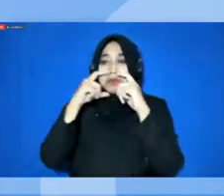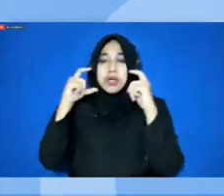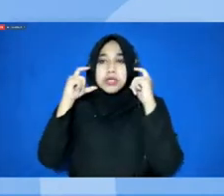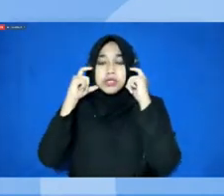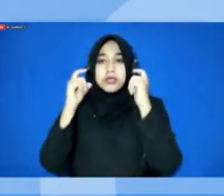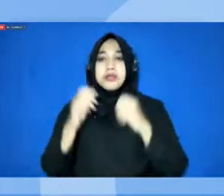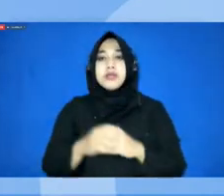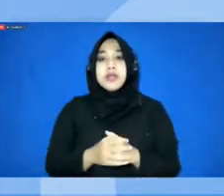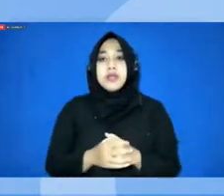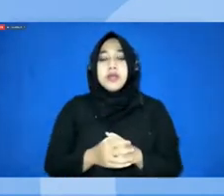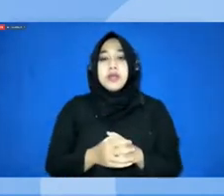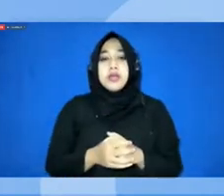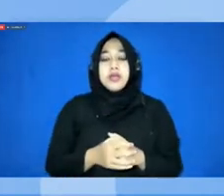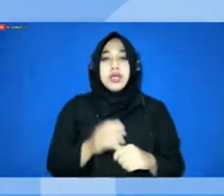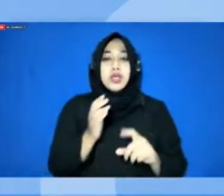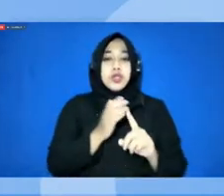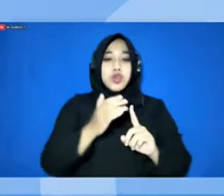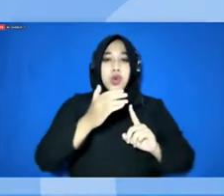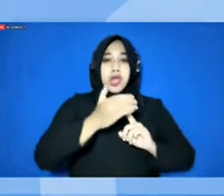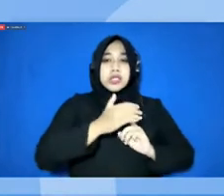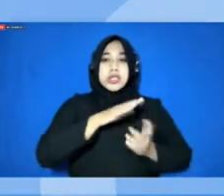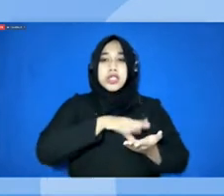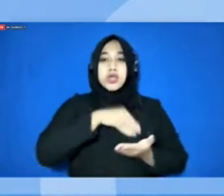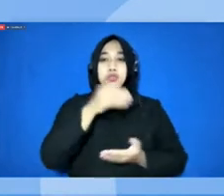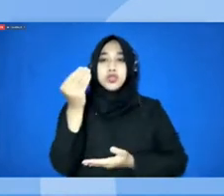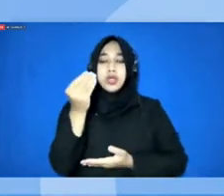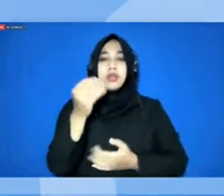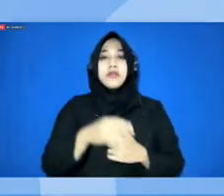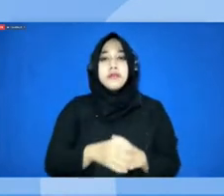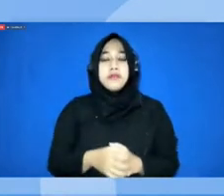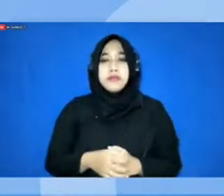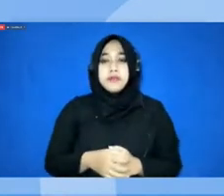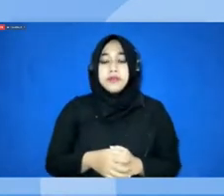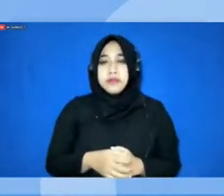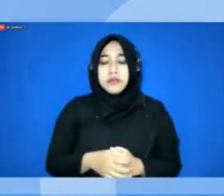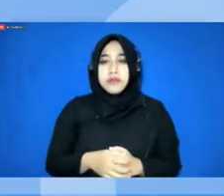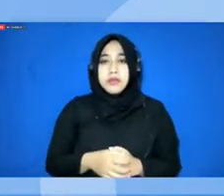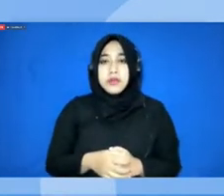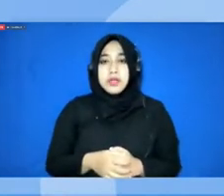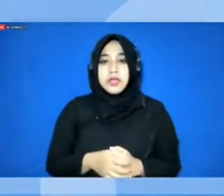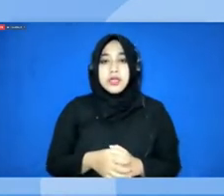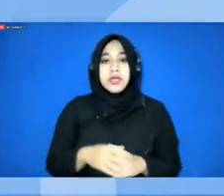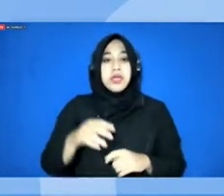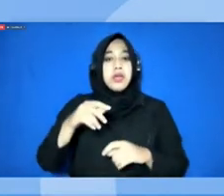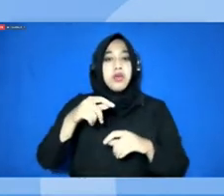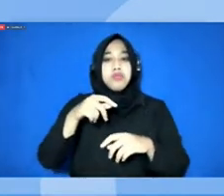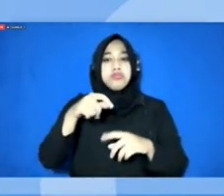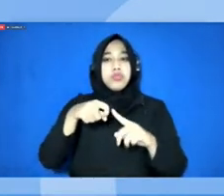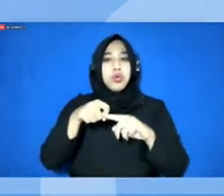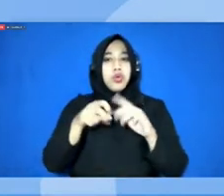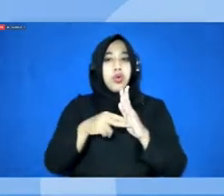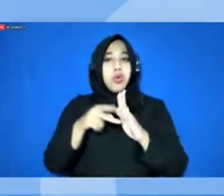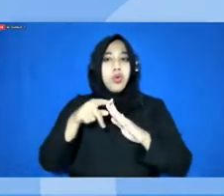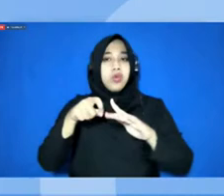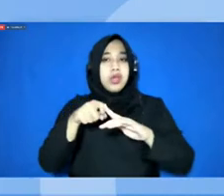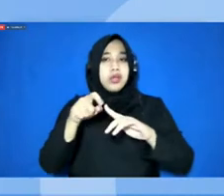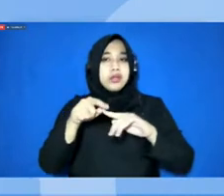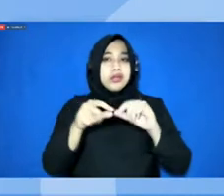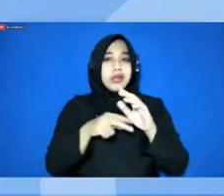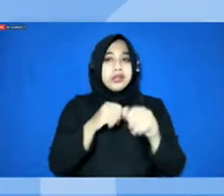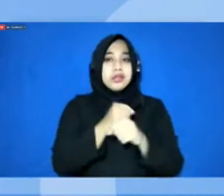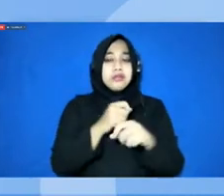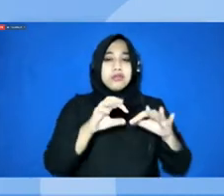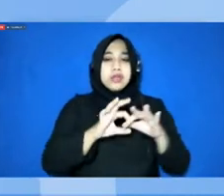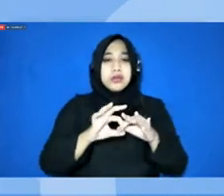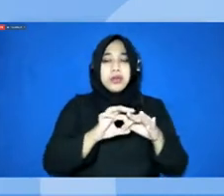upaya-upaya isolasi terpusat, kemudian juga kontak tracing, bekerja sama dan Satgas dan